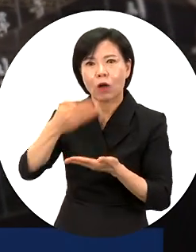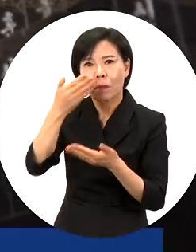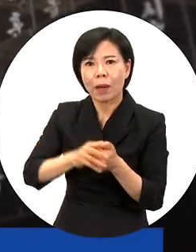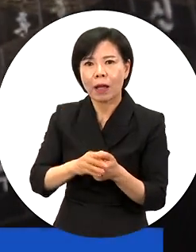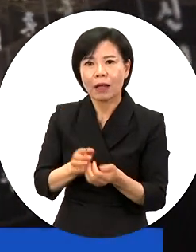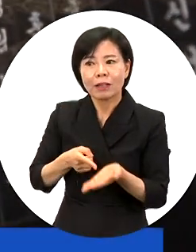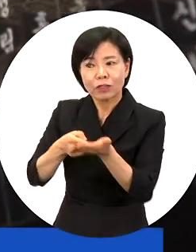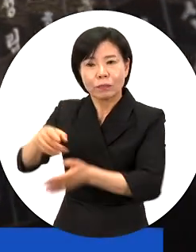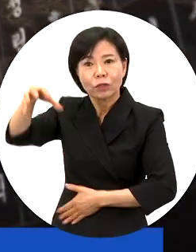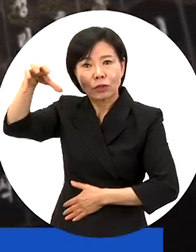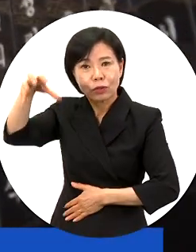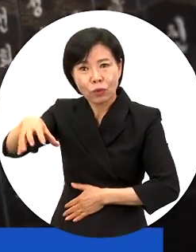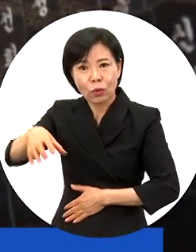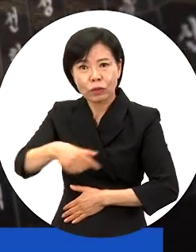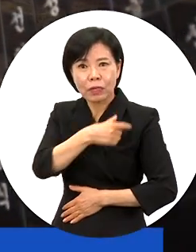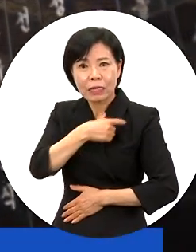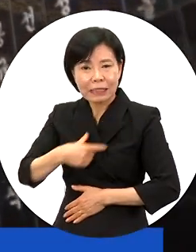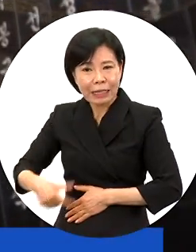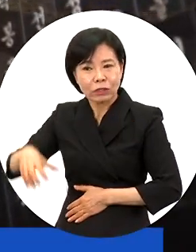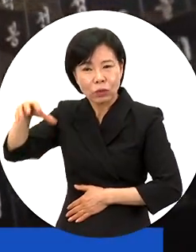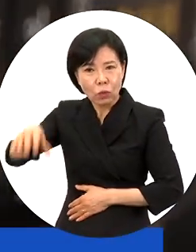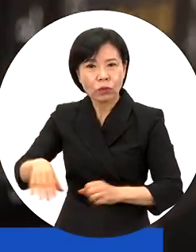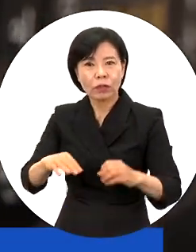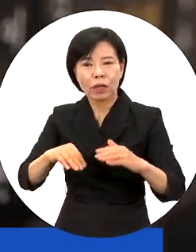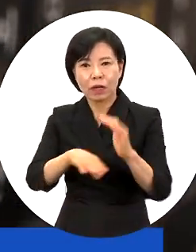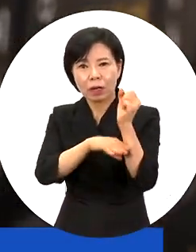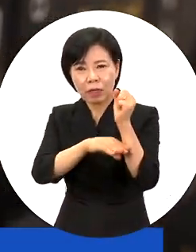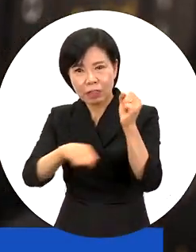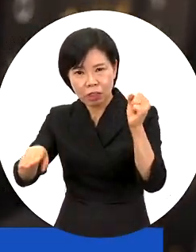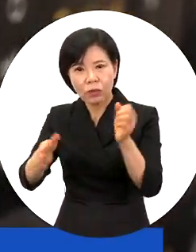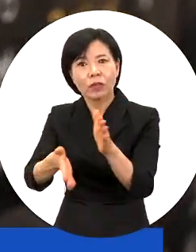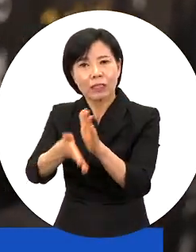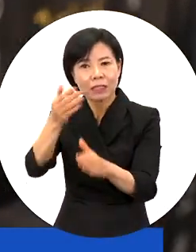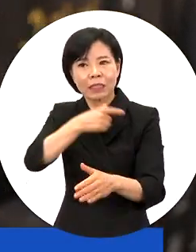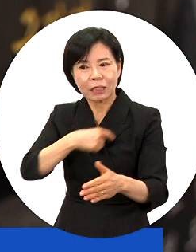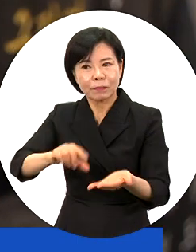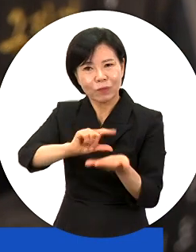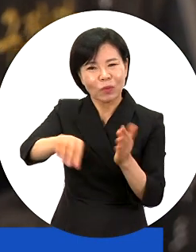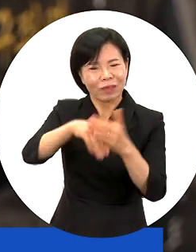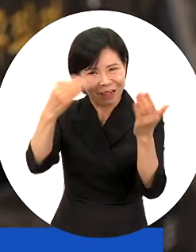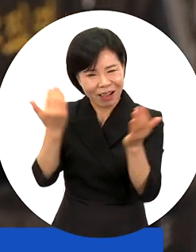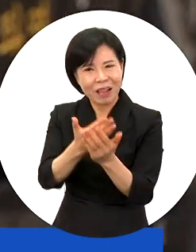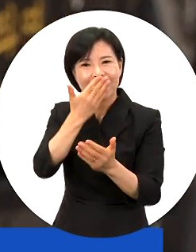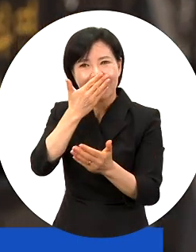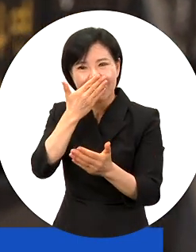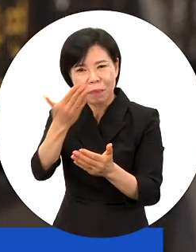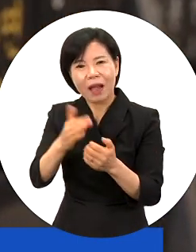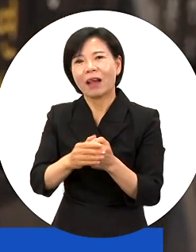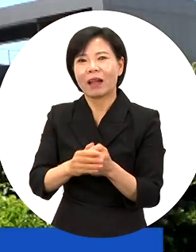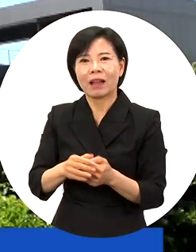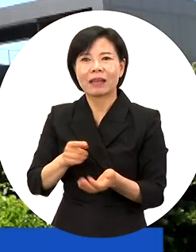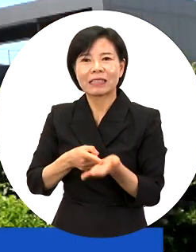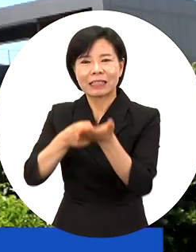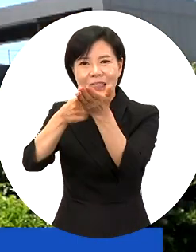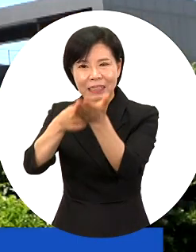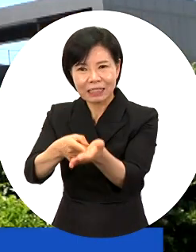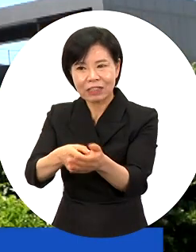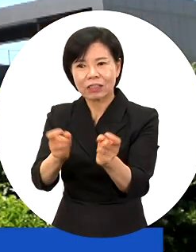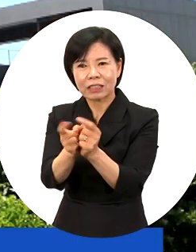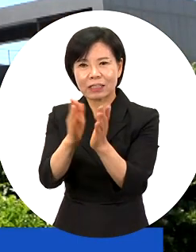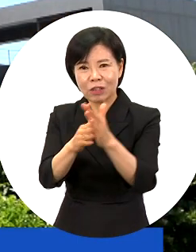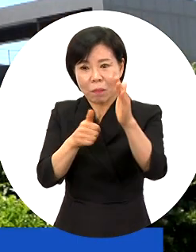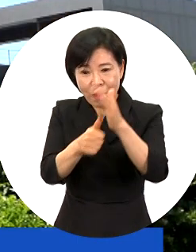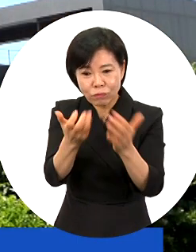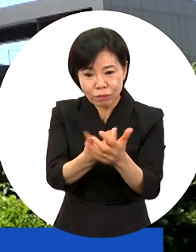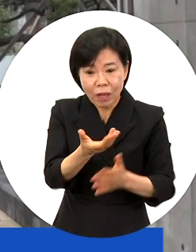있는데요. 접수처는 신청인 주소지 기준, 도, 행정시, 읍, 면사무소, 동주민센터로 신청